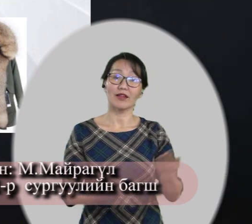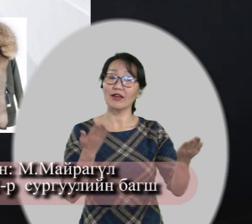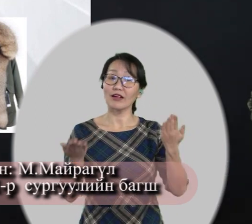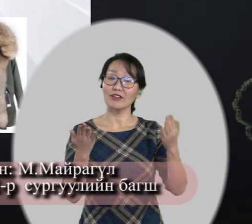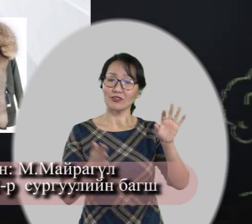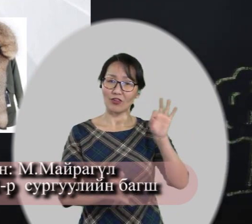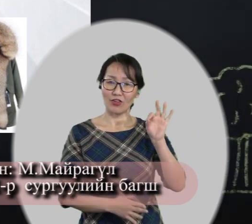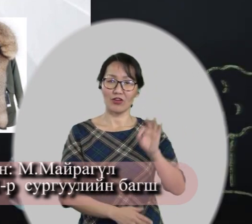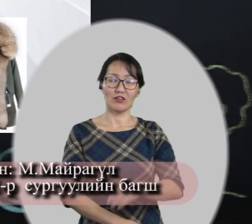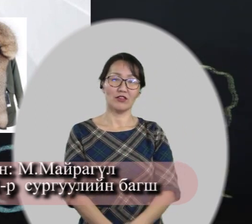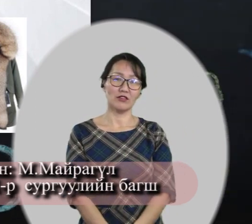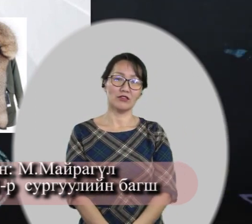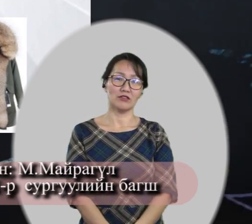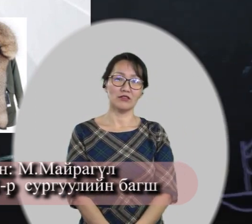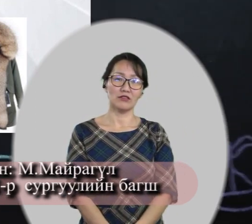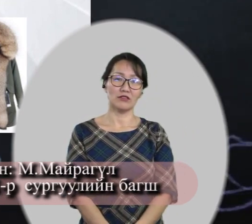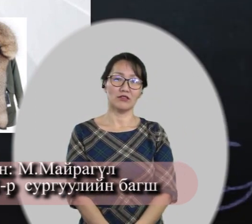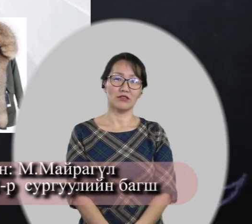Неге бұл нұсқасын таңдадық десек,